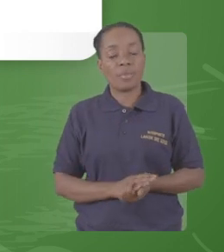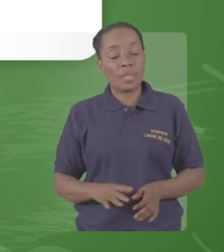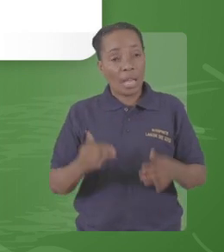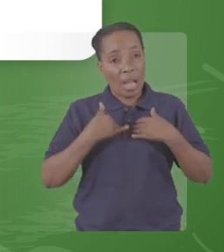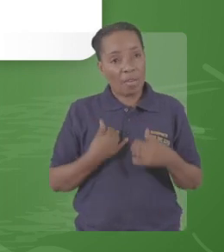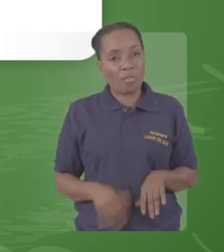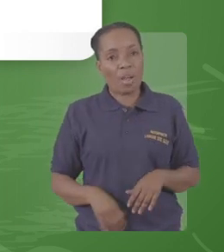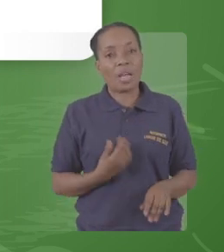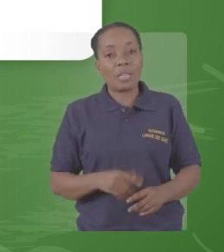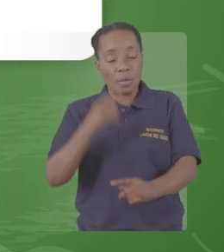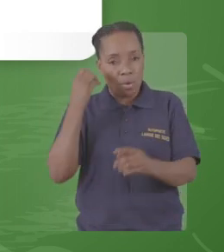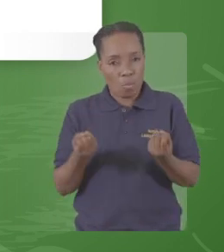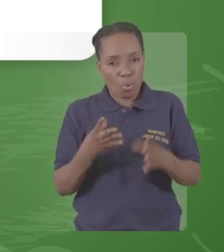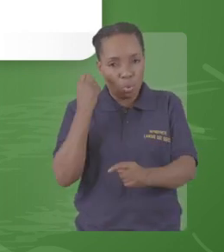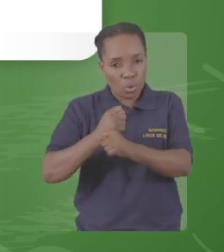importante,